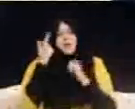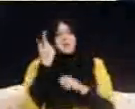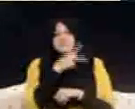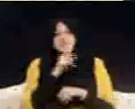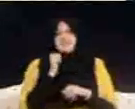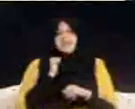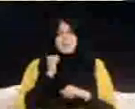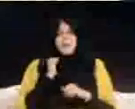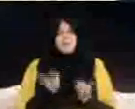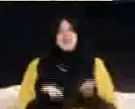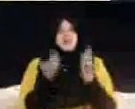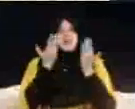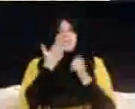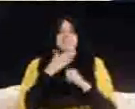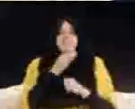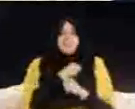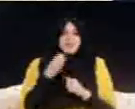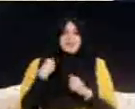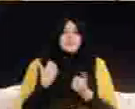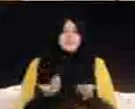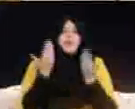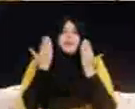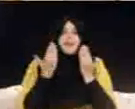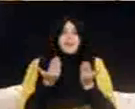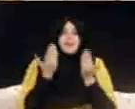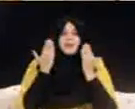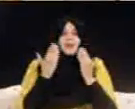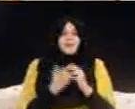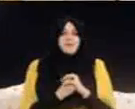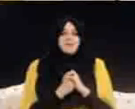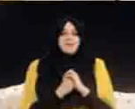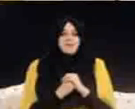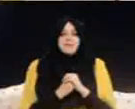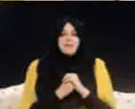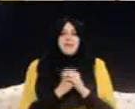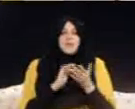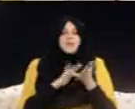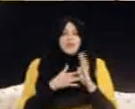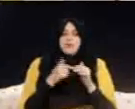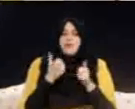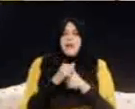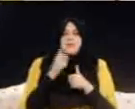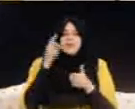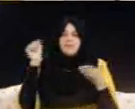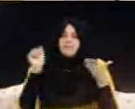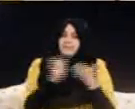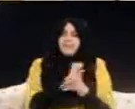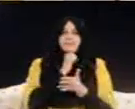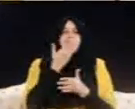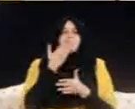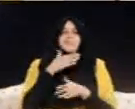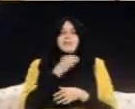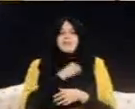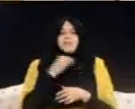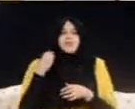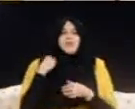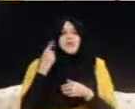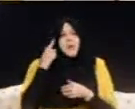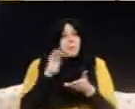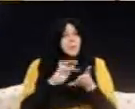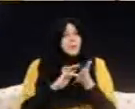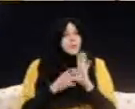يشافيها ويعافيها. إن شاء الله ربي يشفي لك الوالدة يا الأخت فتيحة، ربي يشفيها من كل داء، وربي يشفي جميع